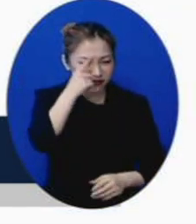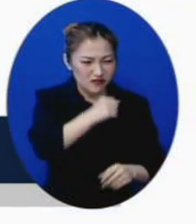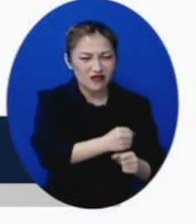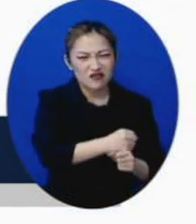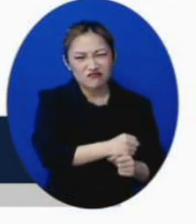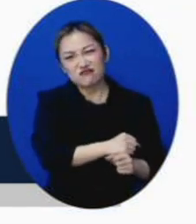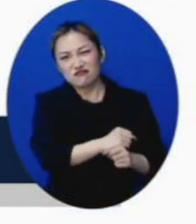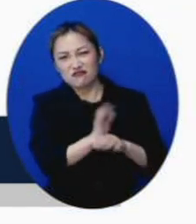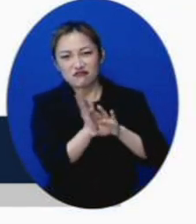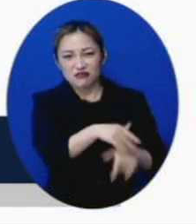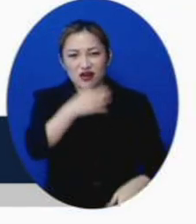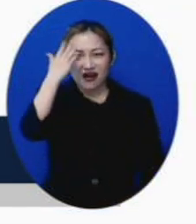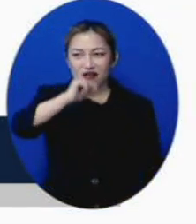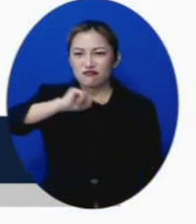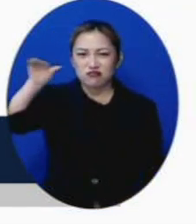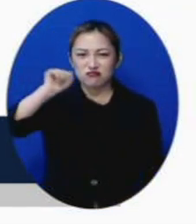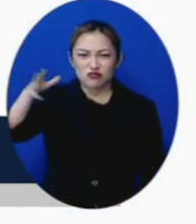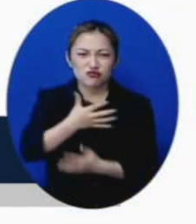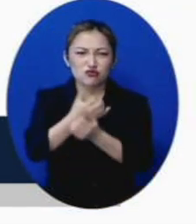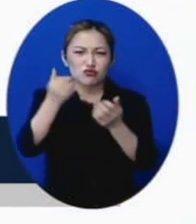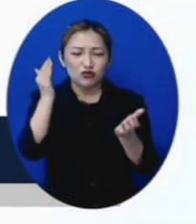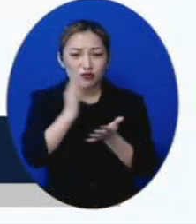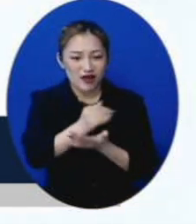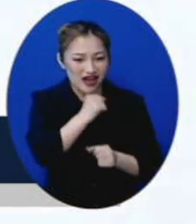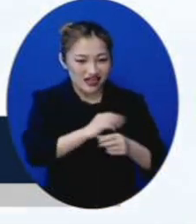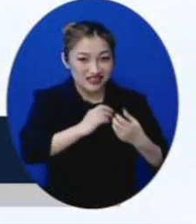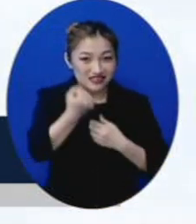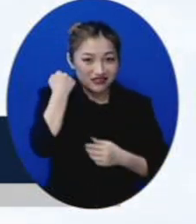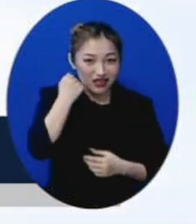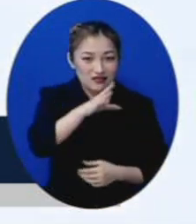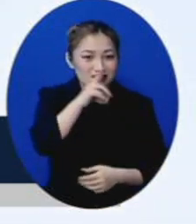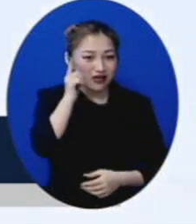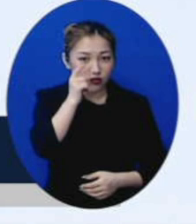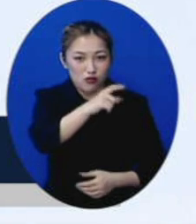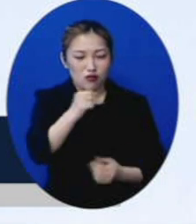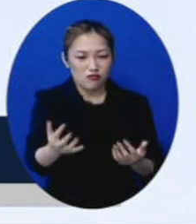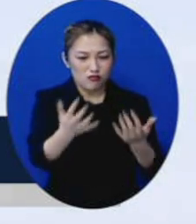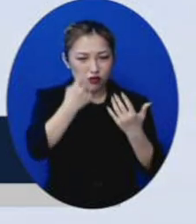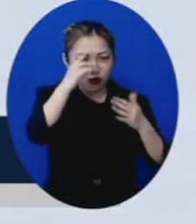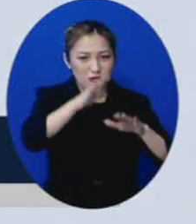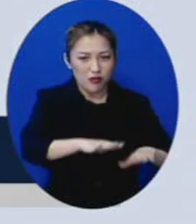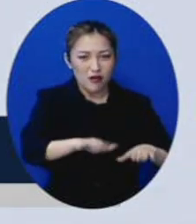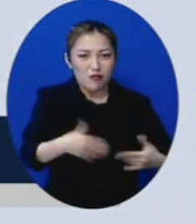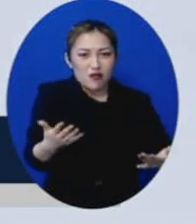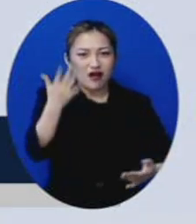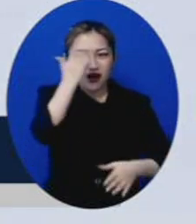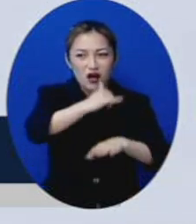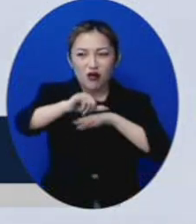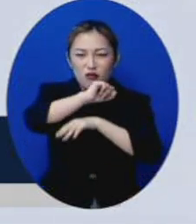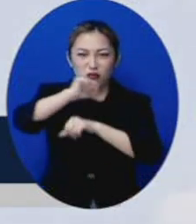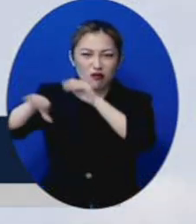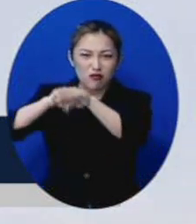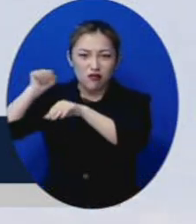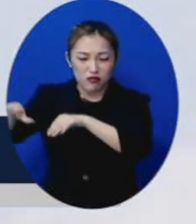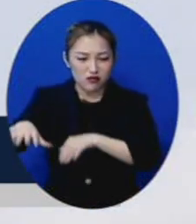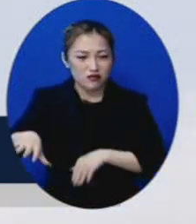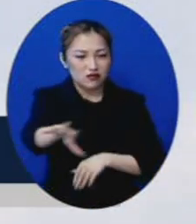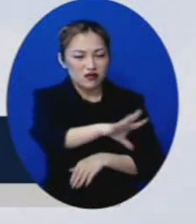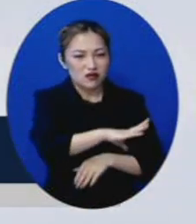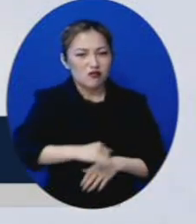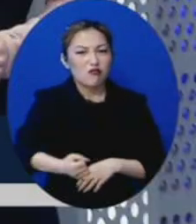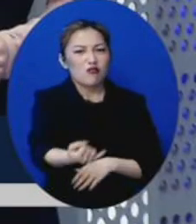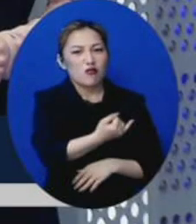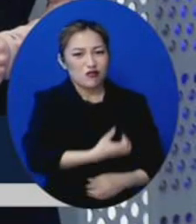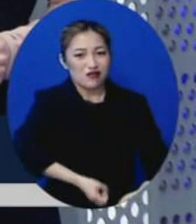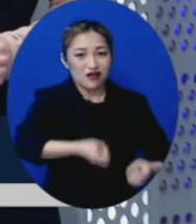жил тутам нэмэгдсээр байна. Ажиллах хүчний олон залуусаа гадны улсад алдаж байгаа нь улсын бүтээмж болон хүн амын өсөлтөд маш сөрөг нөлөөтэй.